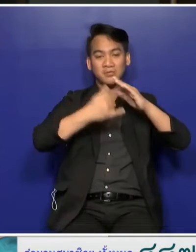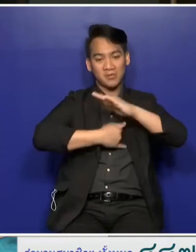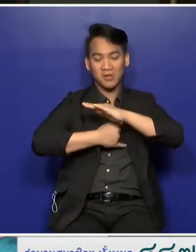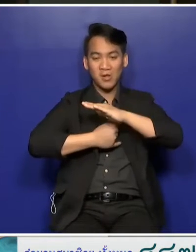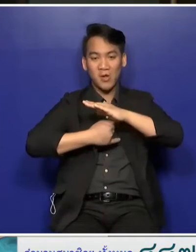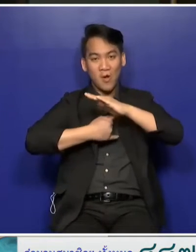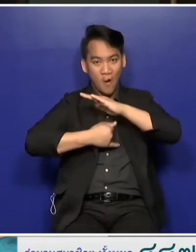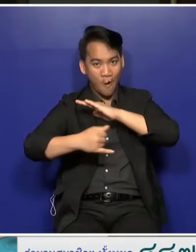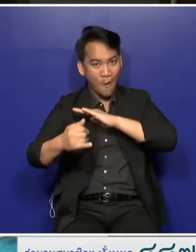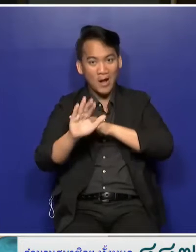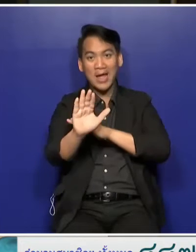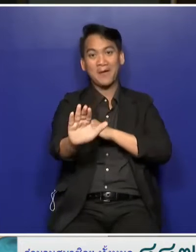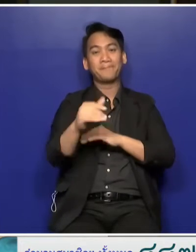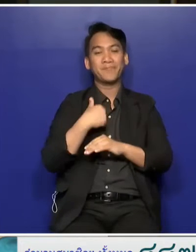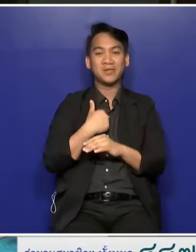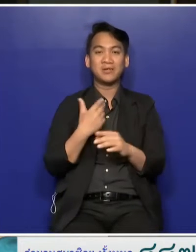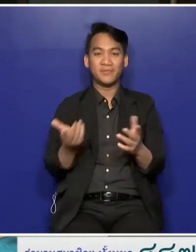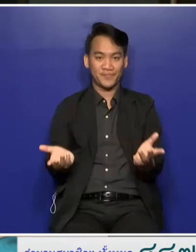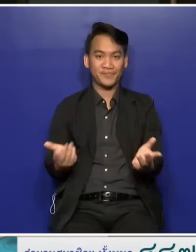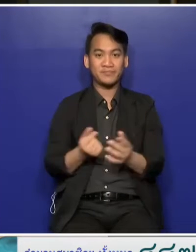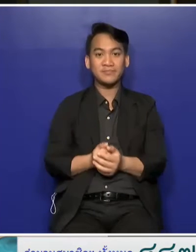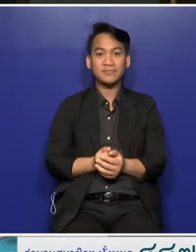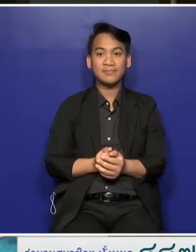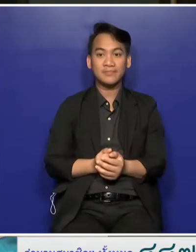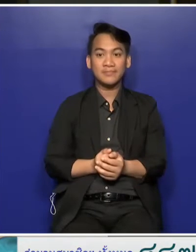นะครั